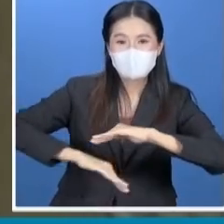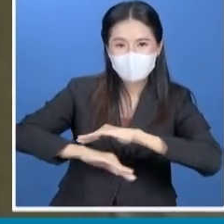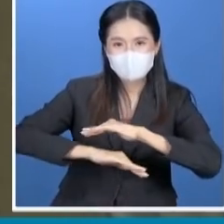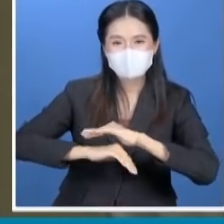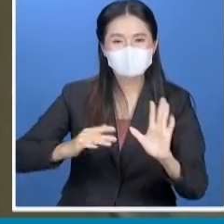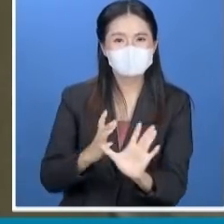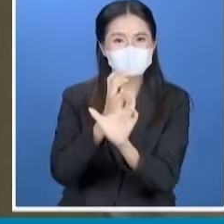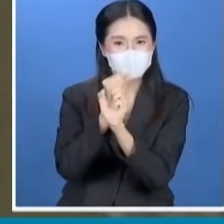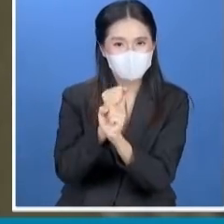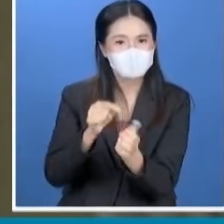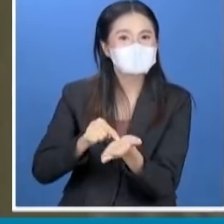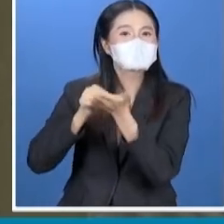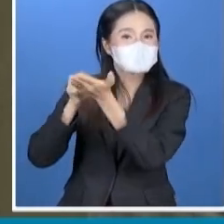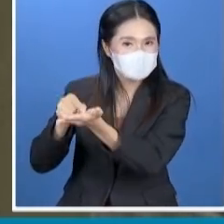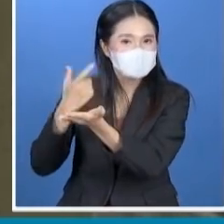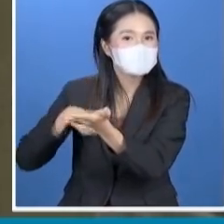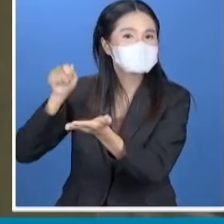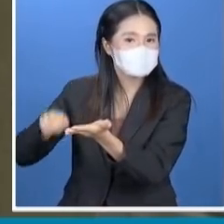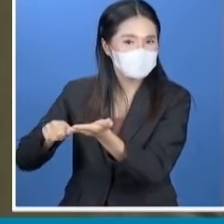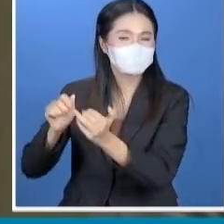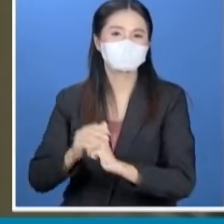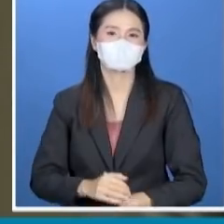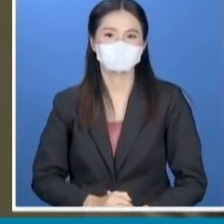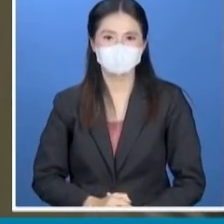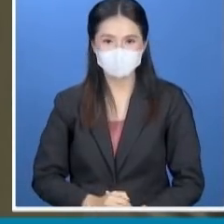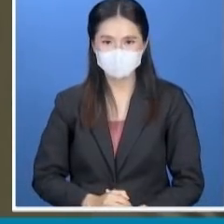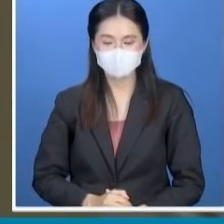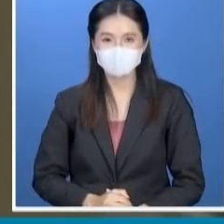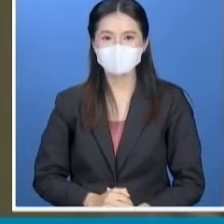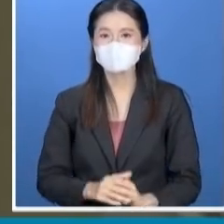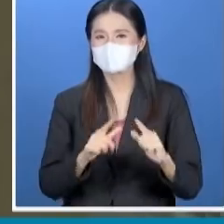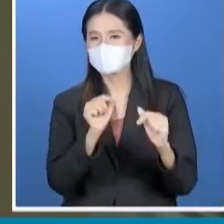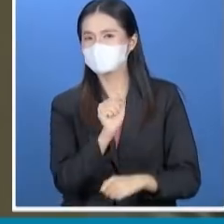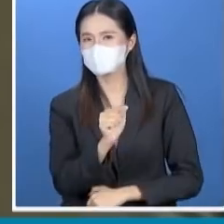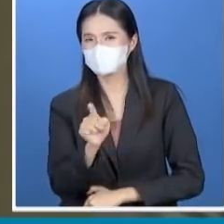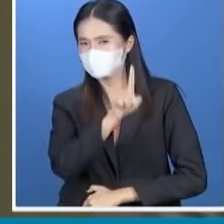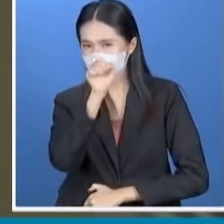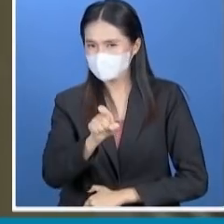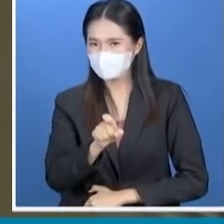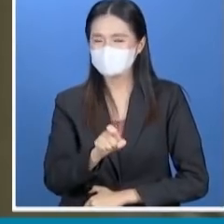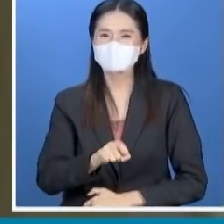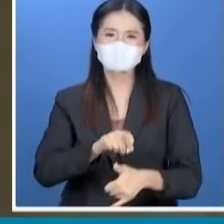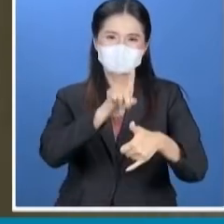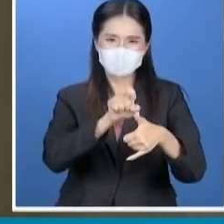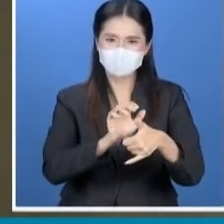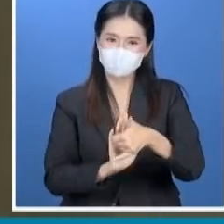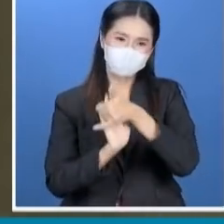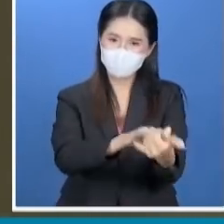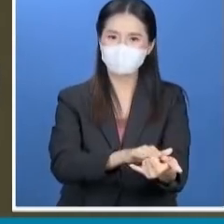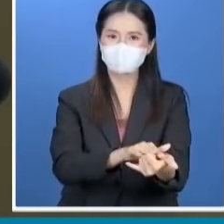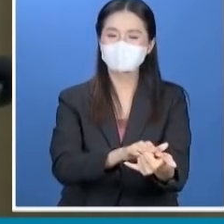จะสรุปสำนวนการสอบสวนเสนอพนักงานอัยการต่อไปครับ ท่านครับคดีคุณแตงโมถูกสงสัยว่าเป็นการฆาตกรรมในการฉายคลิปเ